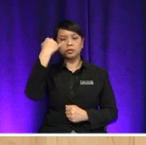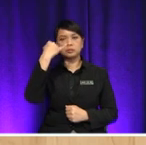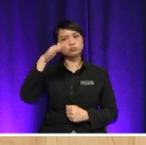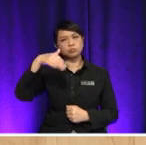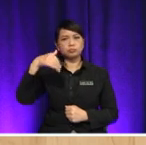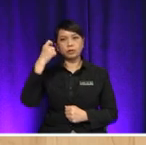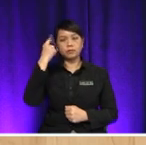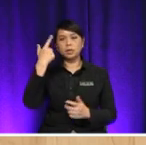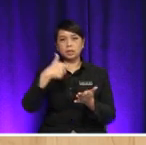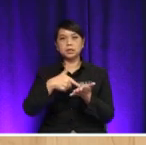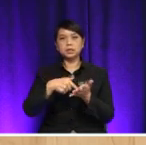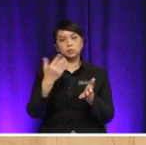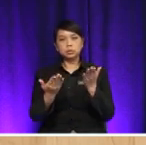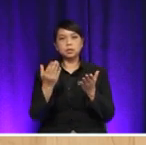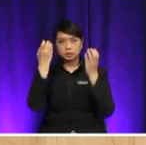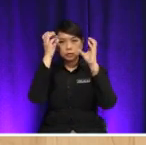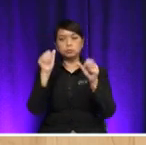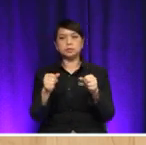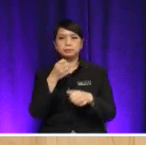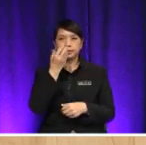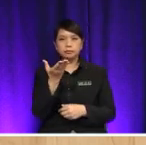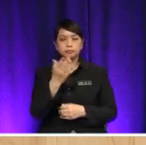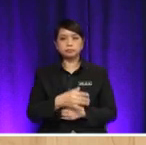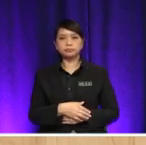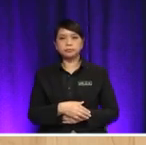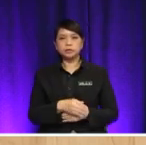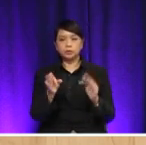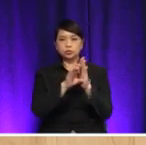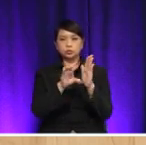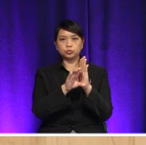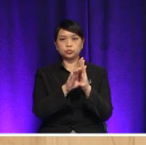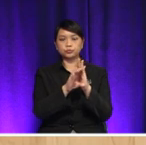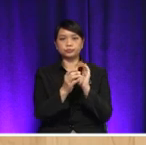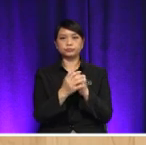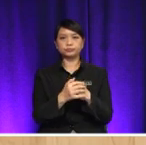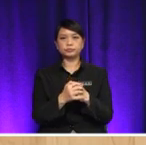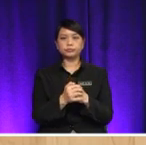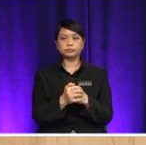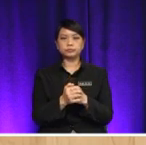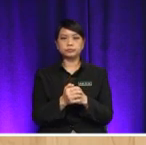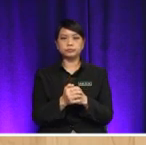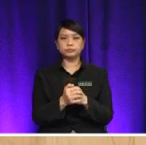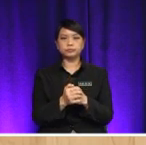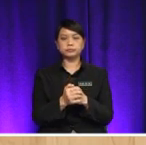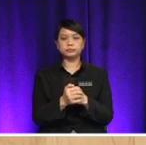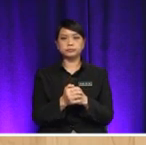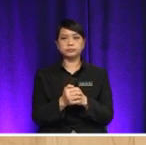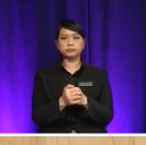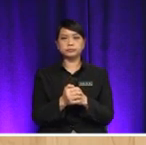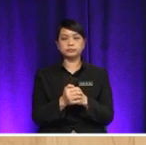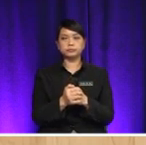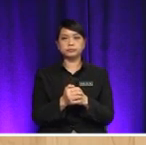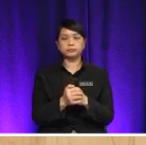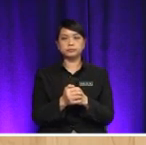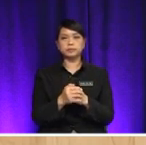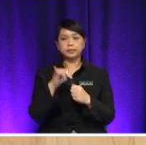jelas lagi mungkin boleh turun Jelaskan oke baiklah sebagai contoh lah kita tengok contoh pengikut nih oke eee indeks nombo pengikut